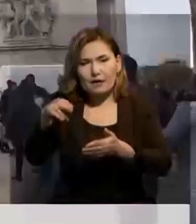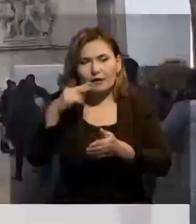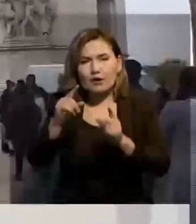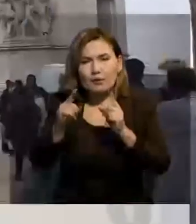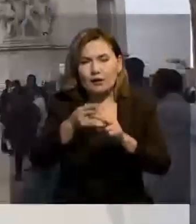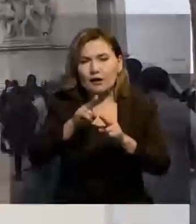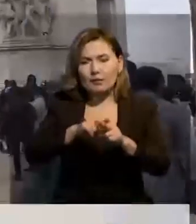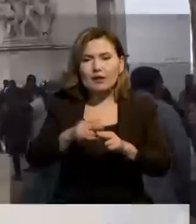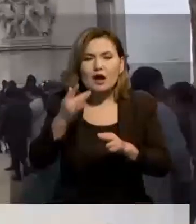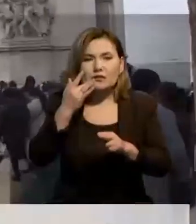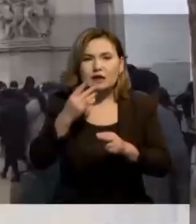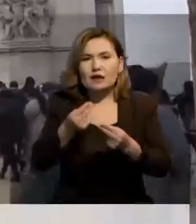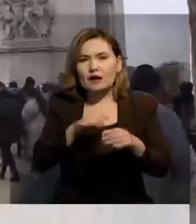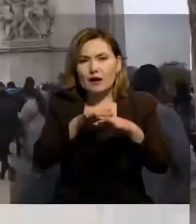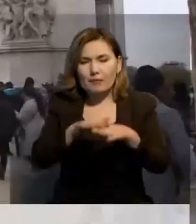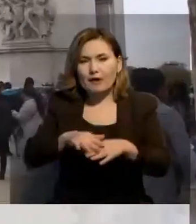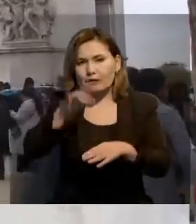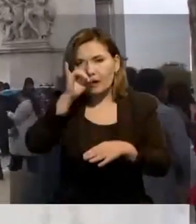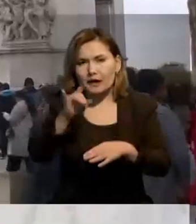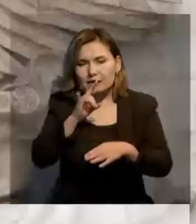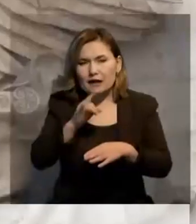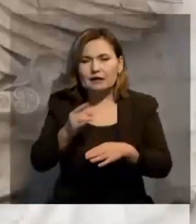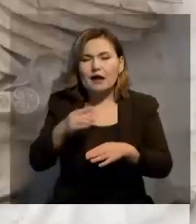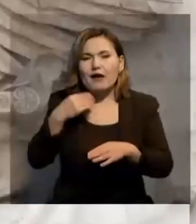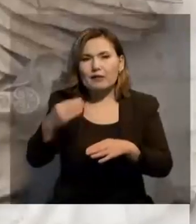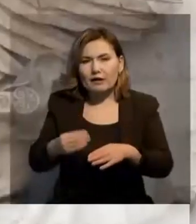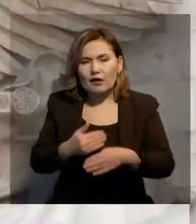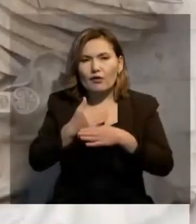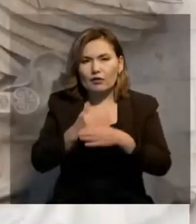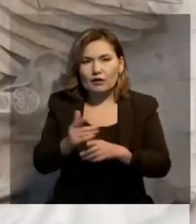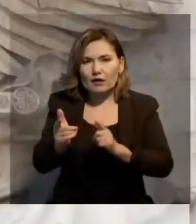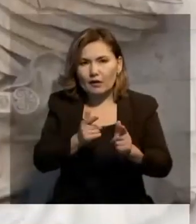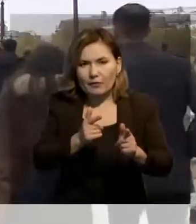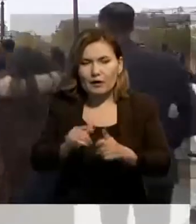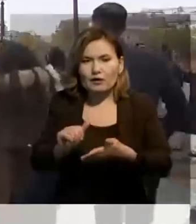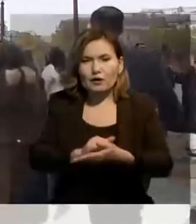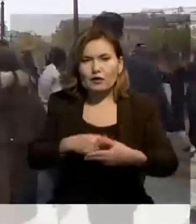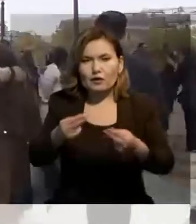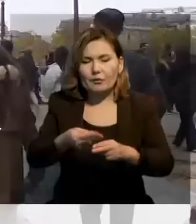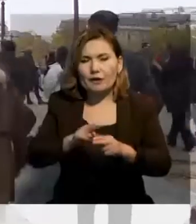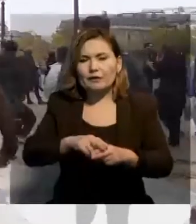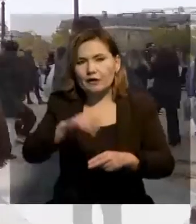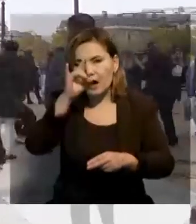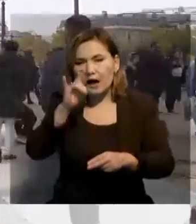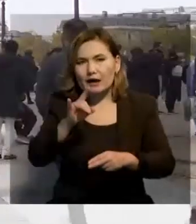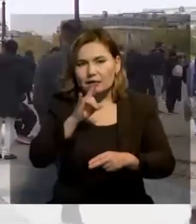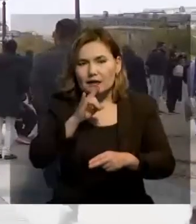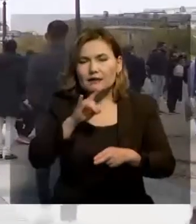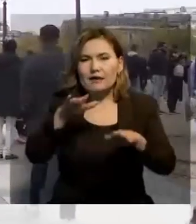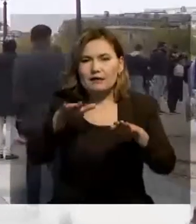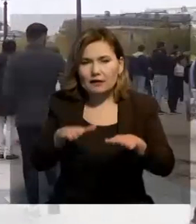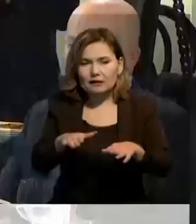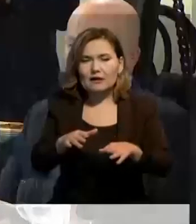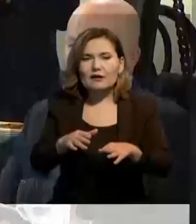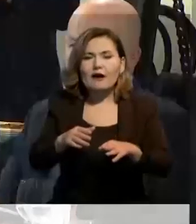әрі тұрақты инвестициялық орта қалыптастыруға кепілдік беремін деді. Мұнысы дәулетті топты елге шақырғаны, бизнес